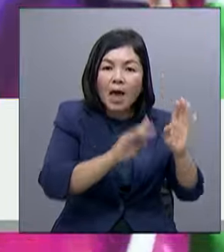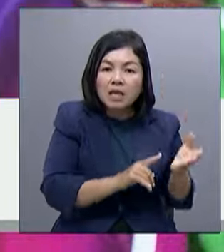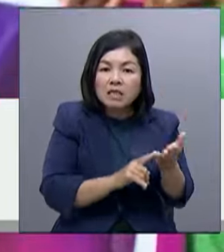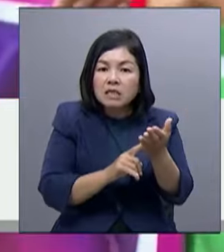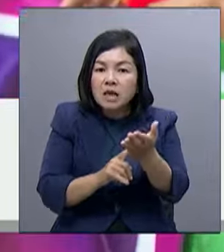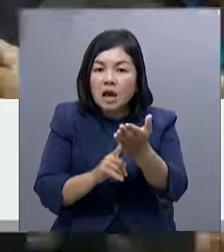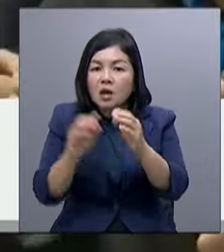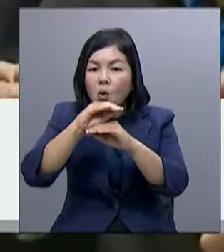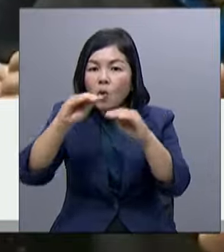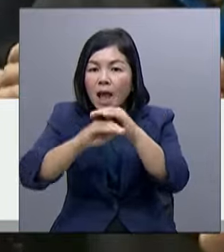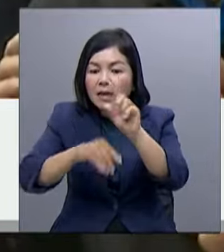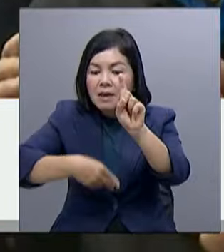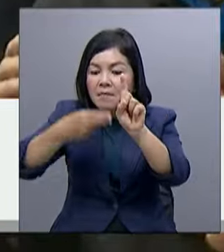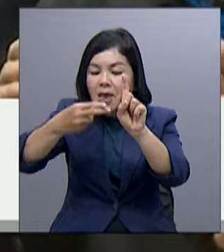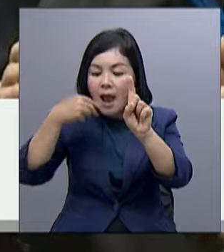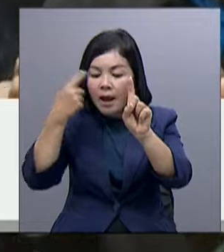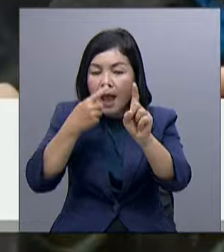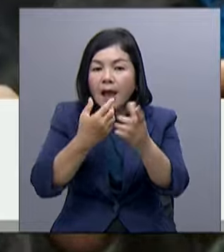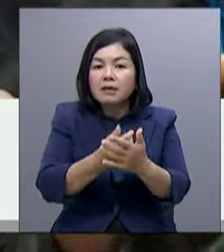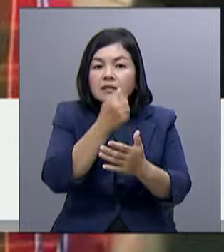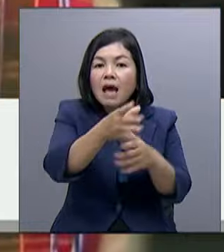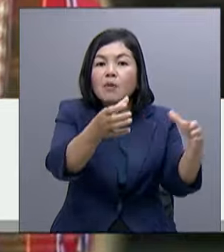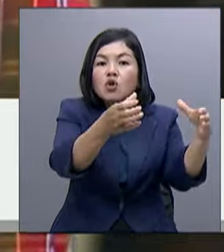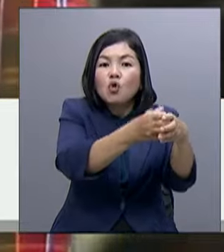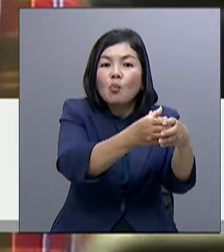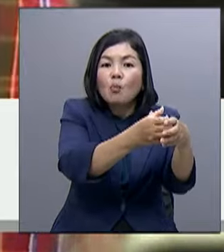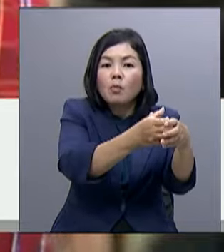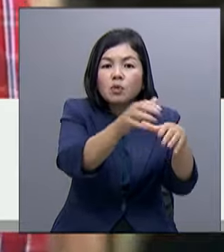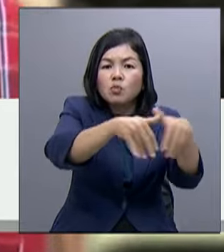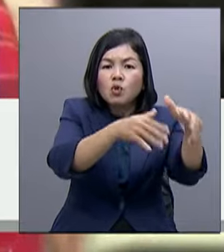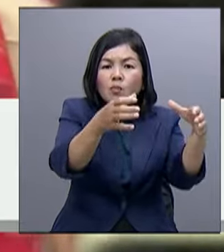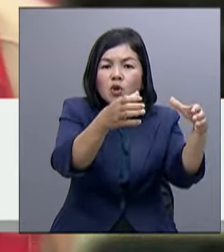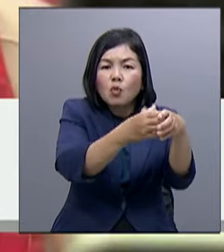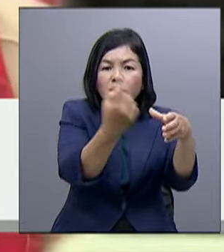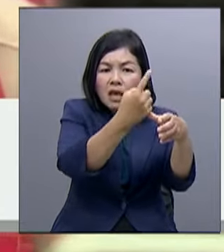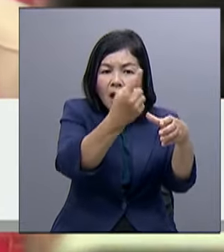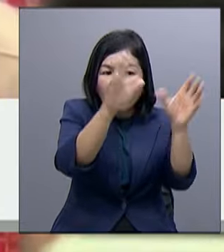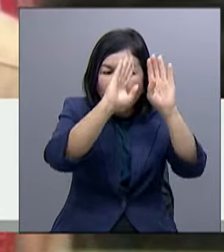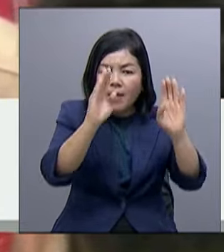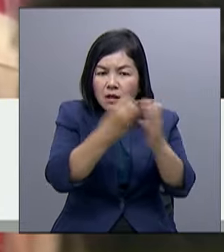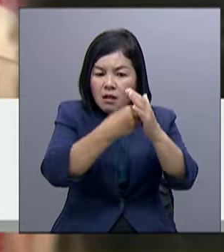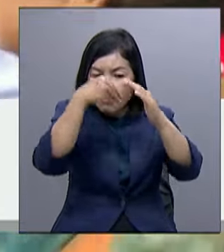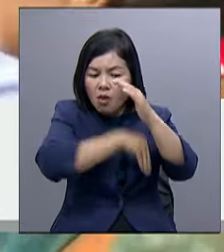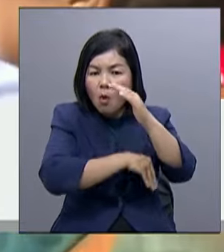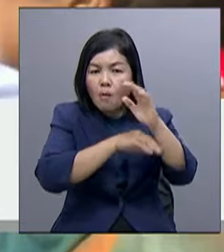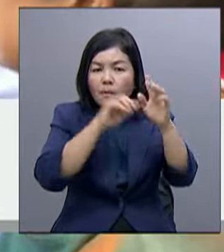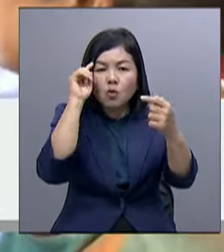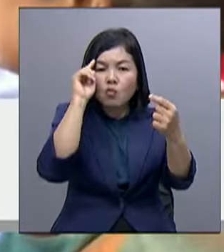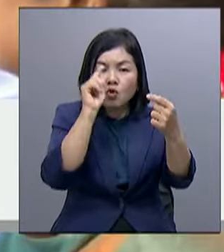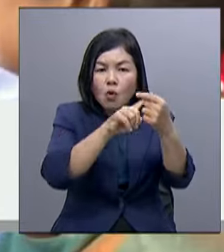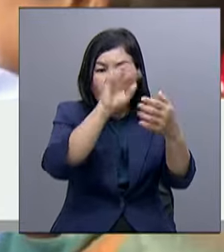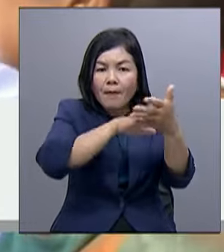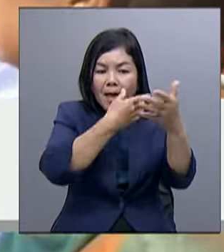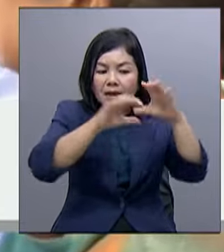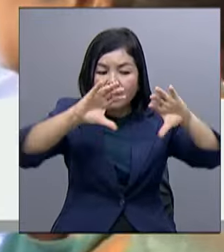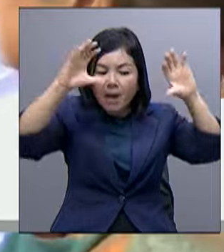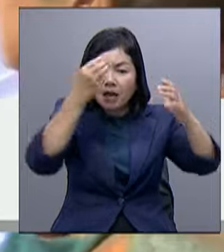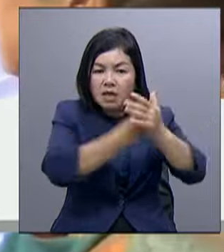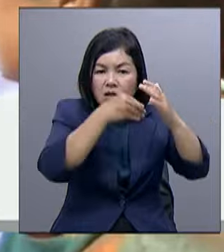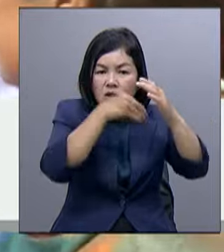เติมเงิน 10,000บาทแจกประชาชนบางกลุ่มอันนี้จะเป็นการเข้าข่ายทุจริตเชิงนโยบายมยหรือจะเป็นการใช้อำนาจ